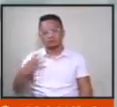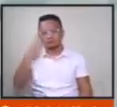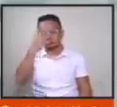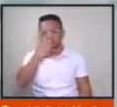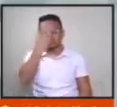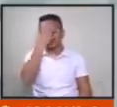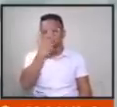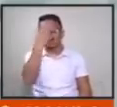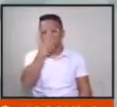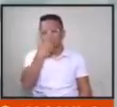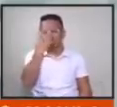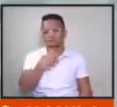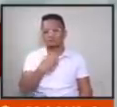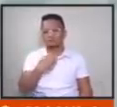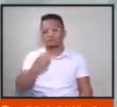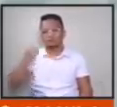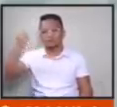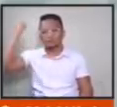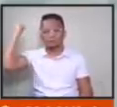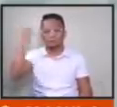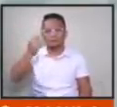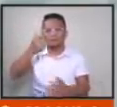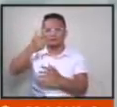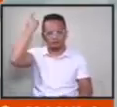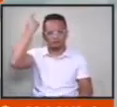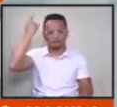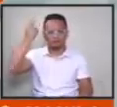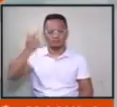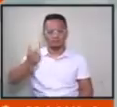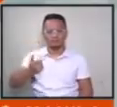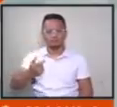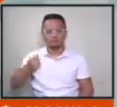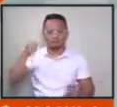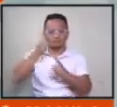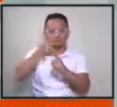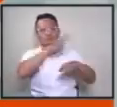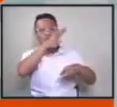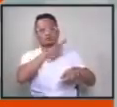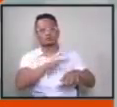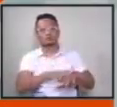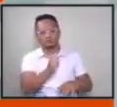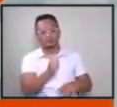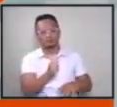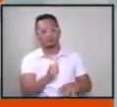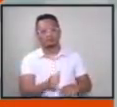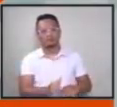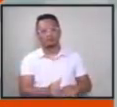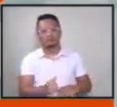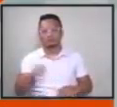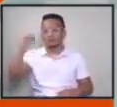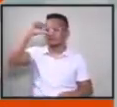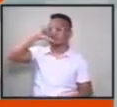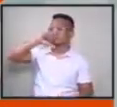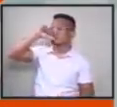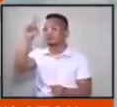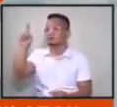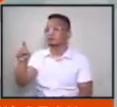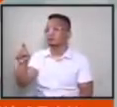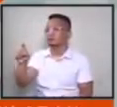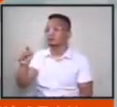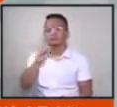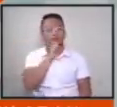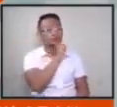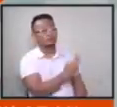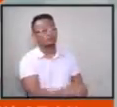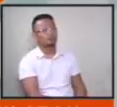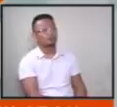August 20 at pinukpok nyo ng baril itong dalawa at sinuntok at pinagbantaan pa. Hindi po, sir. Lasing daw po kayo, chairman, at that time. Hindi ko